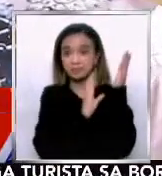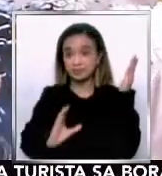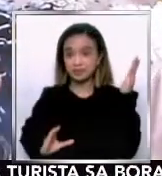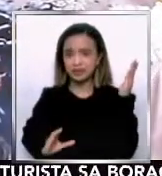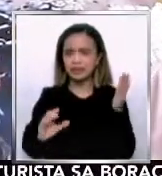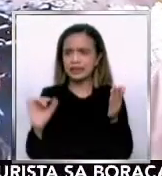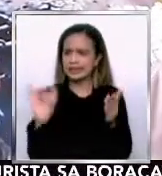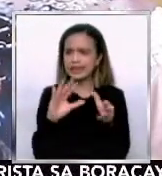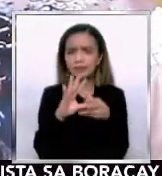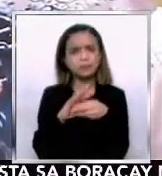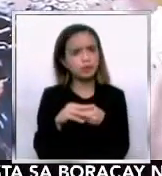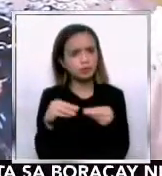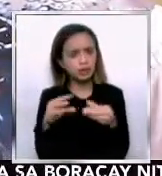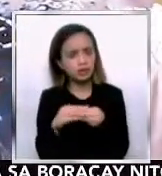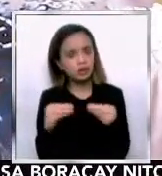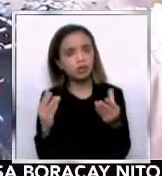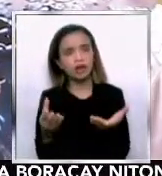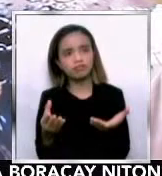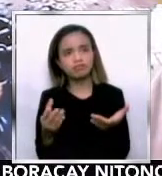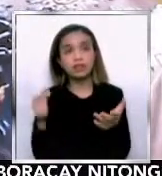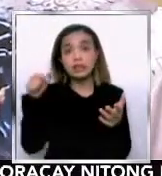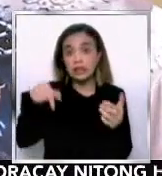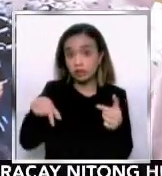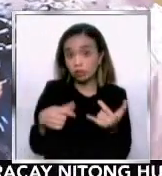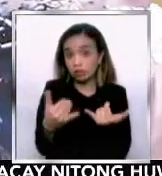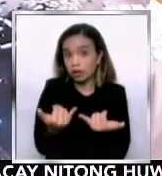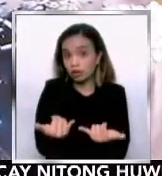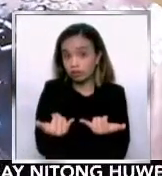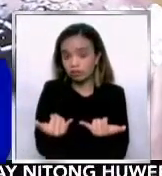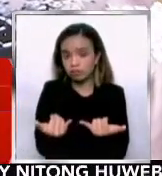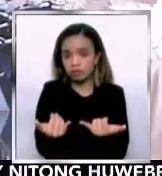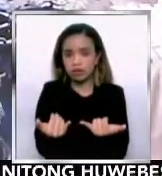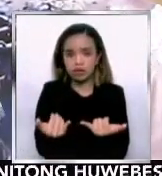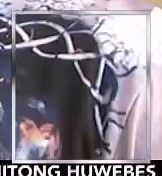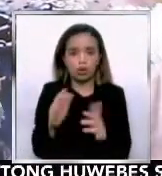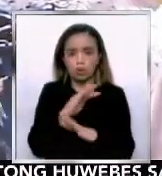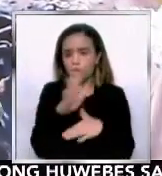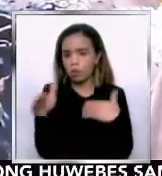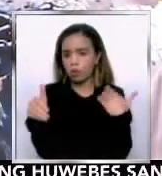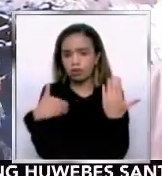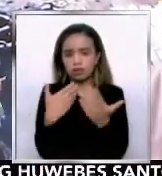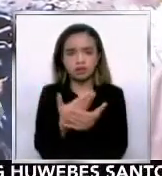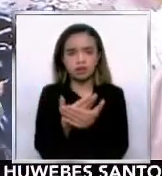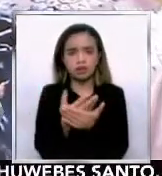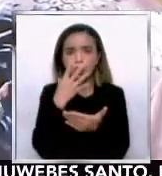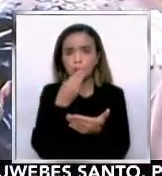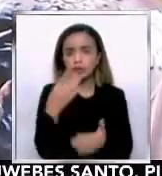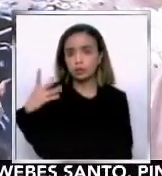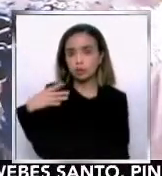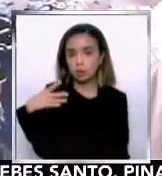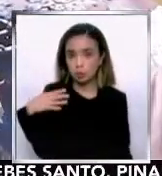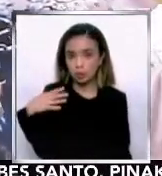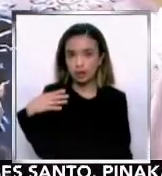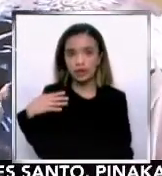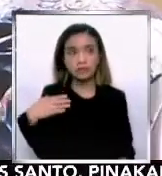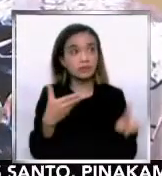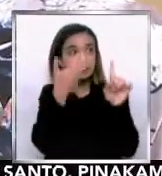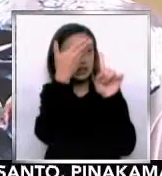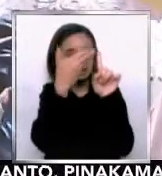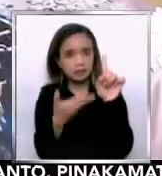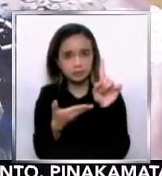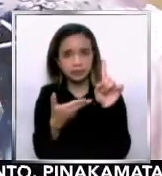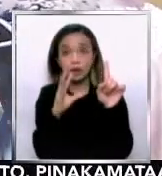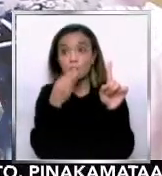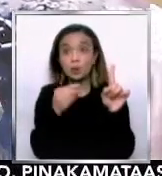ay ito na yung panahon para kunin lahat ng mga nag-aabang sa kanya, yung mga naunang namatay